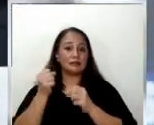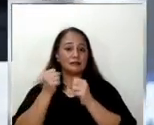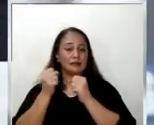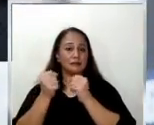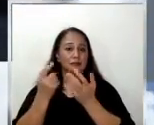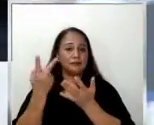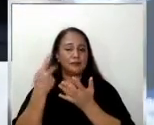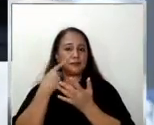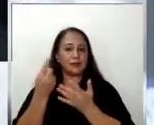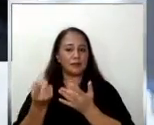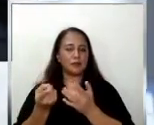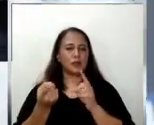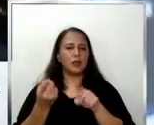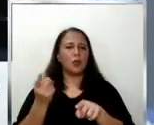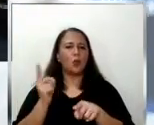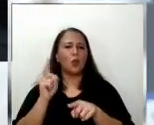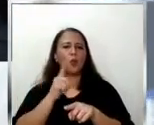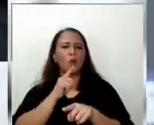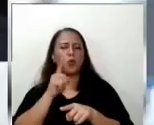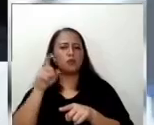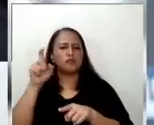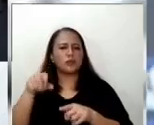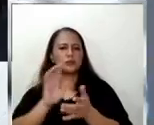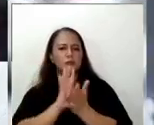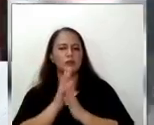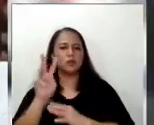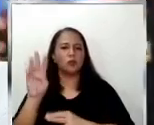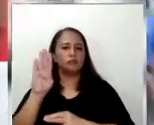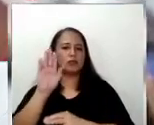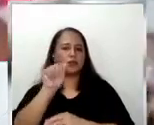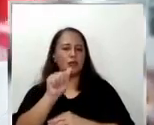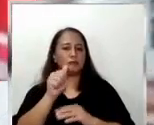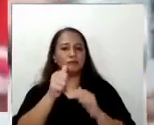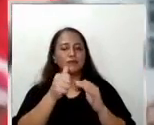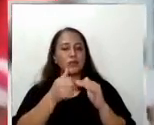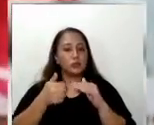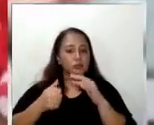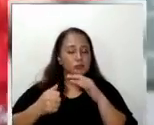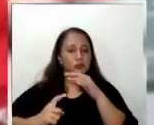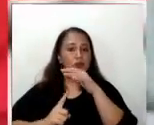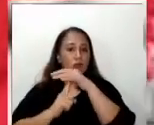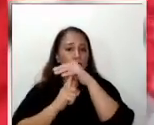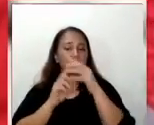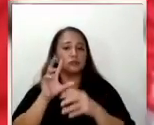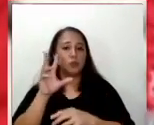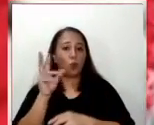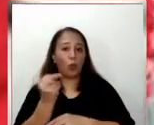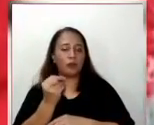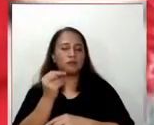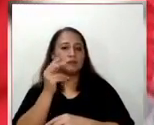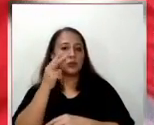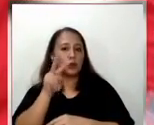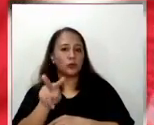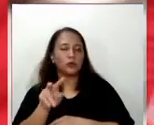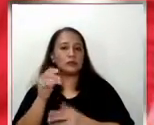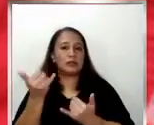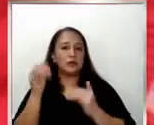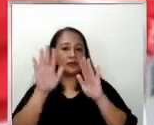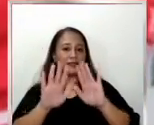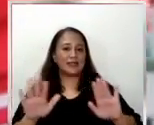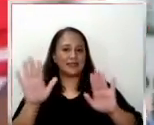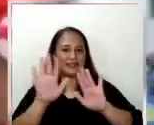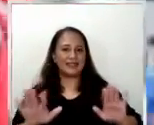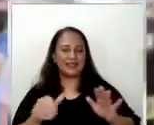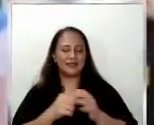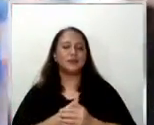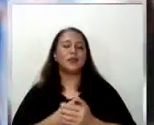sino ba ang nararapat na WBA welterweight super champion ay mapapanood via satellite ngayong Linggo sa GMA at mapapakinggan